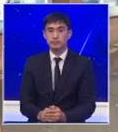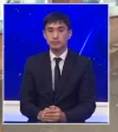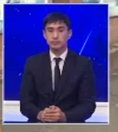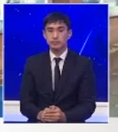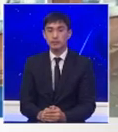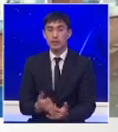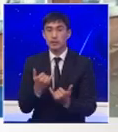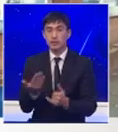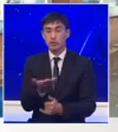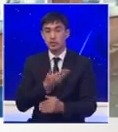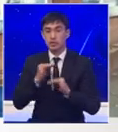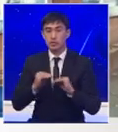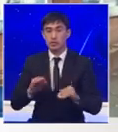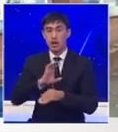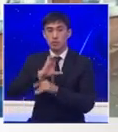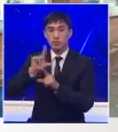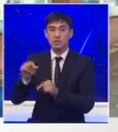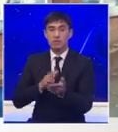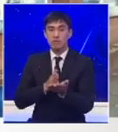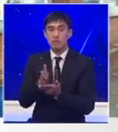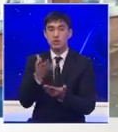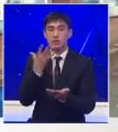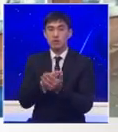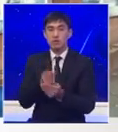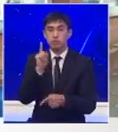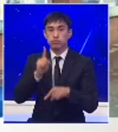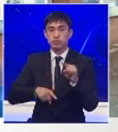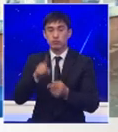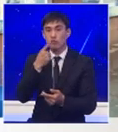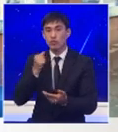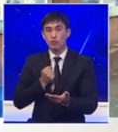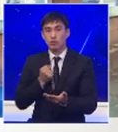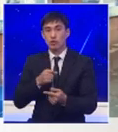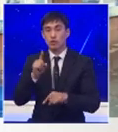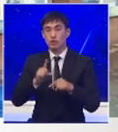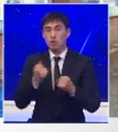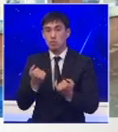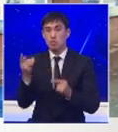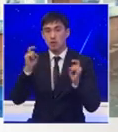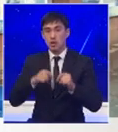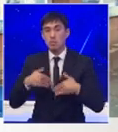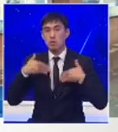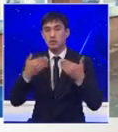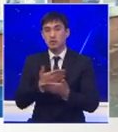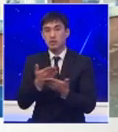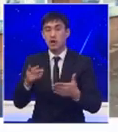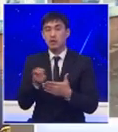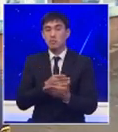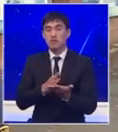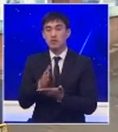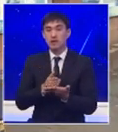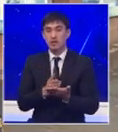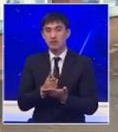Сегодня наши дети отправляются на выполнение воинского долга перед Отечеством Мы приехали поздравить их от имени